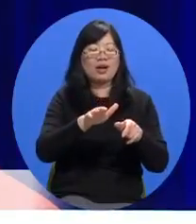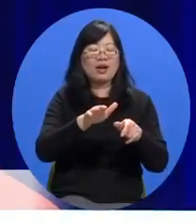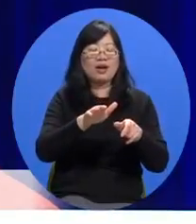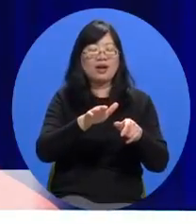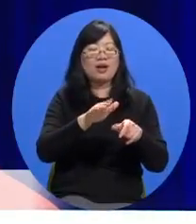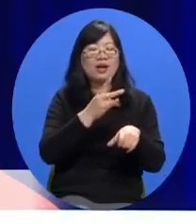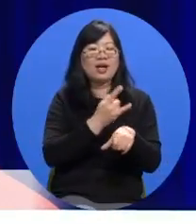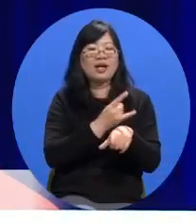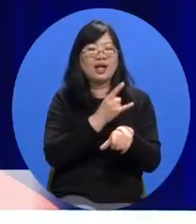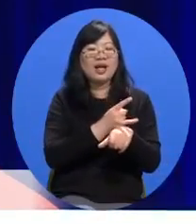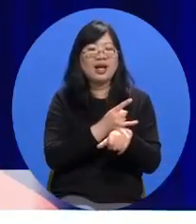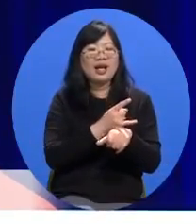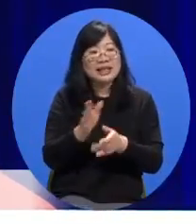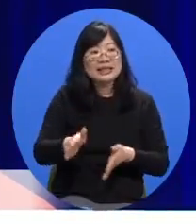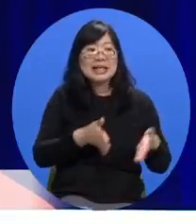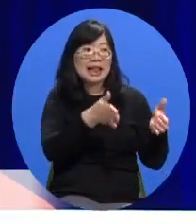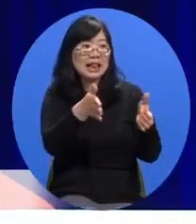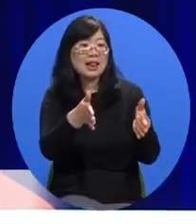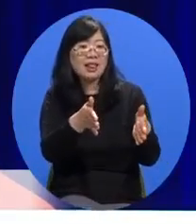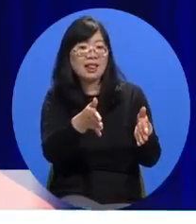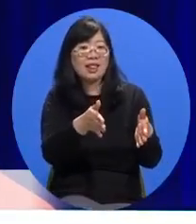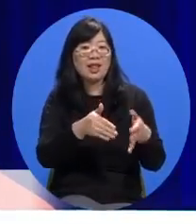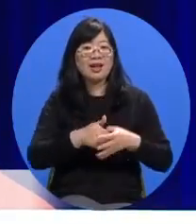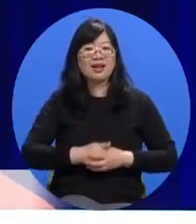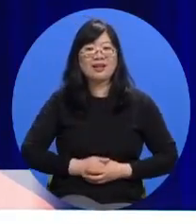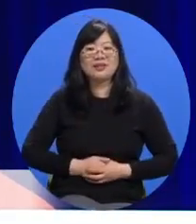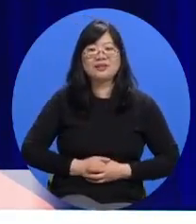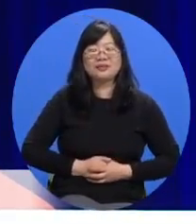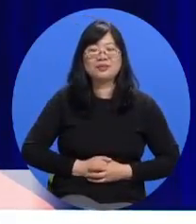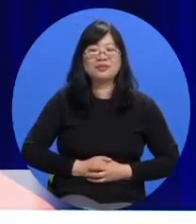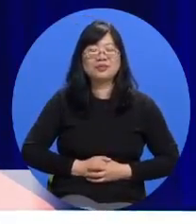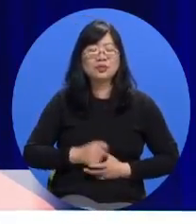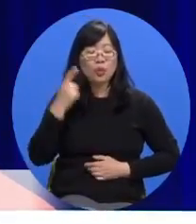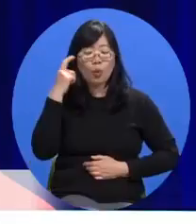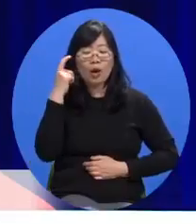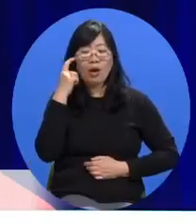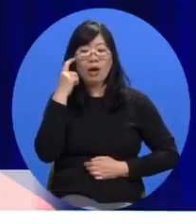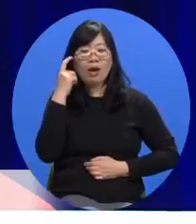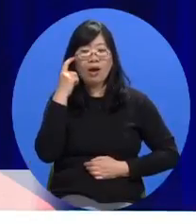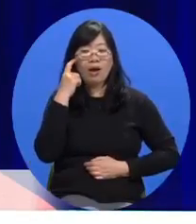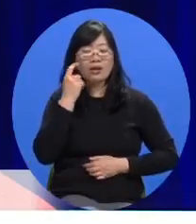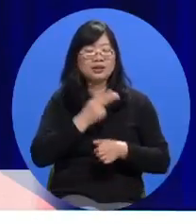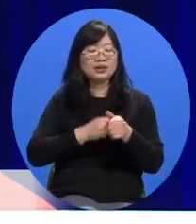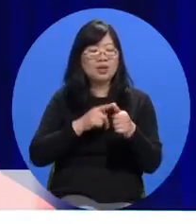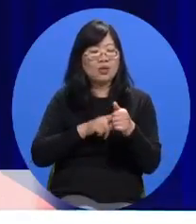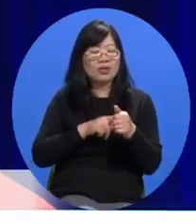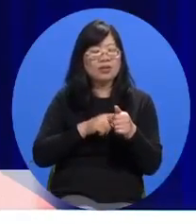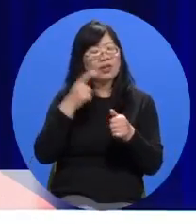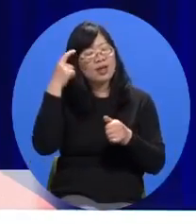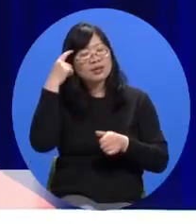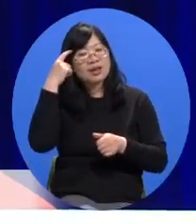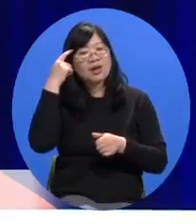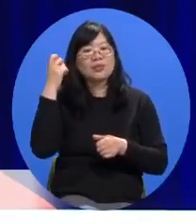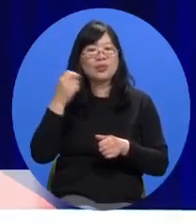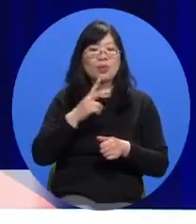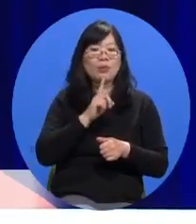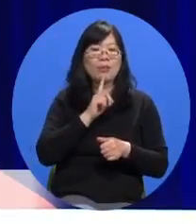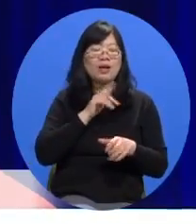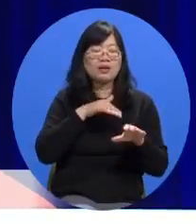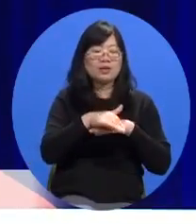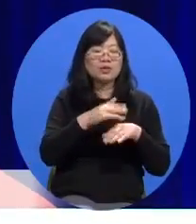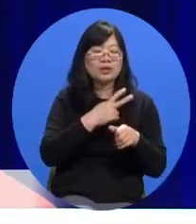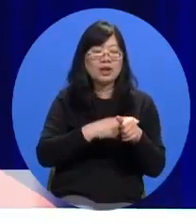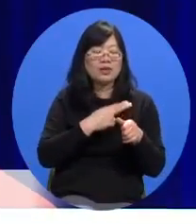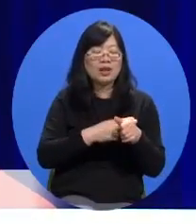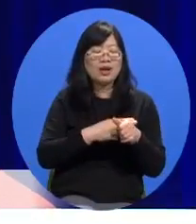걸어가야 할 길? 아, 네. 이라고 생각을 합니다. 왜냐하면 선생님의 그 생각이나 뭐 말투나